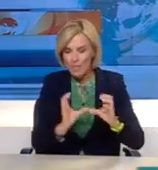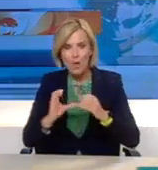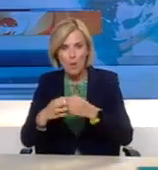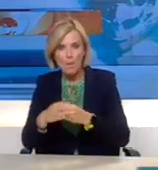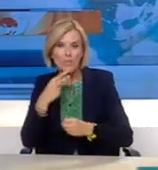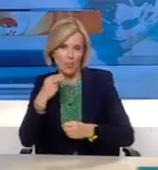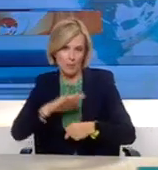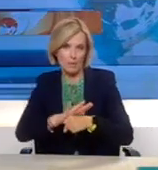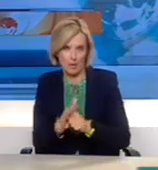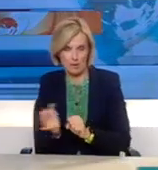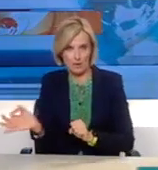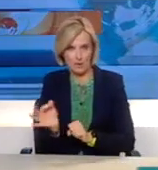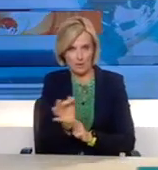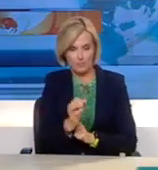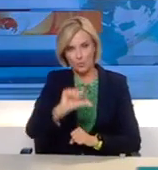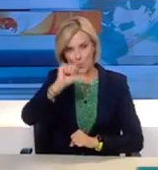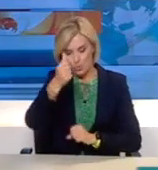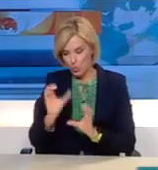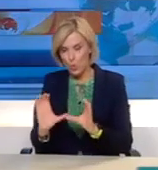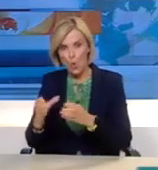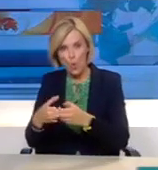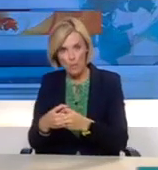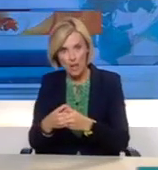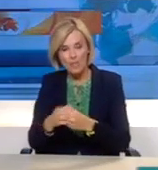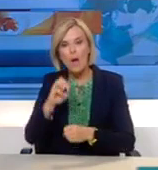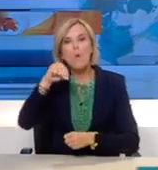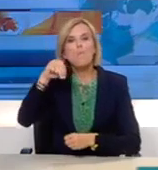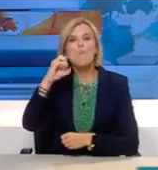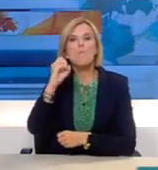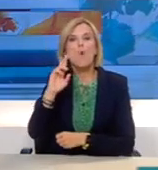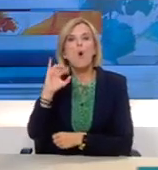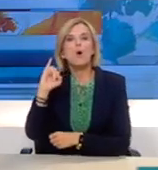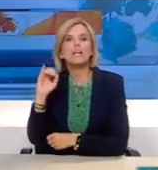COVID-19. Η μία κατηγορία αφορά τις μοριακές εξετάσεις